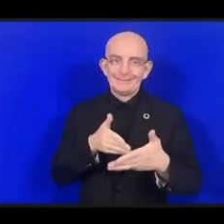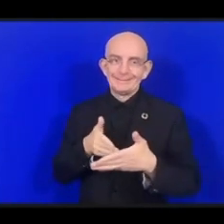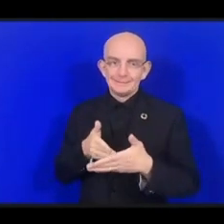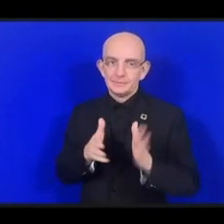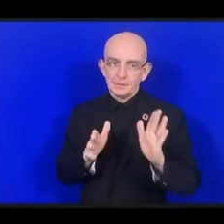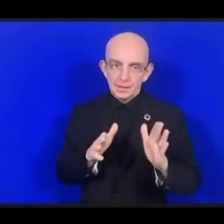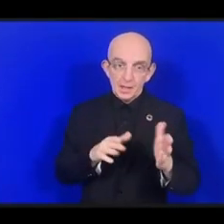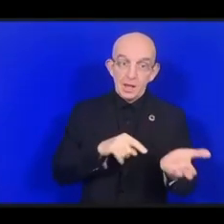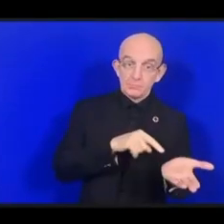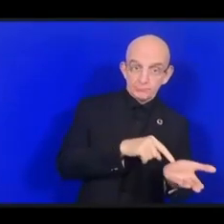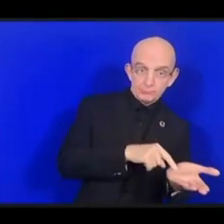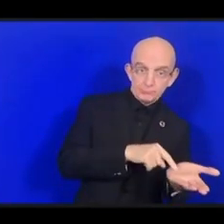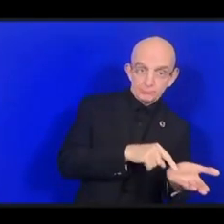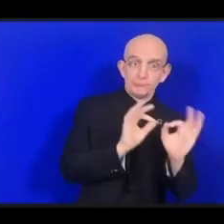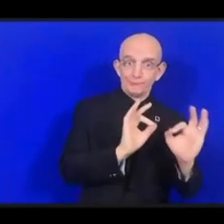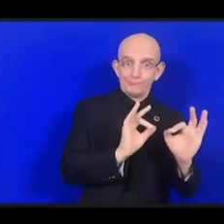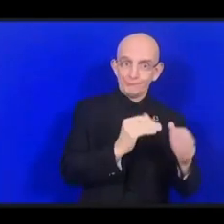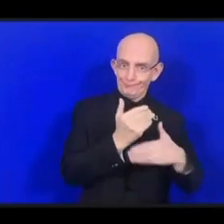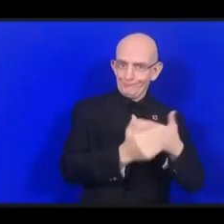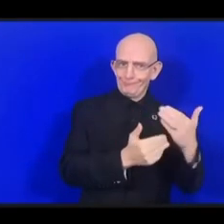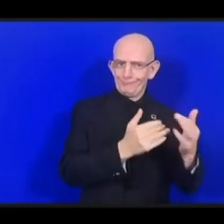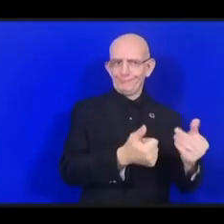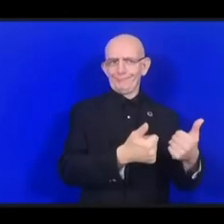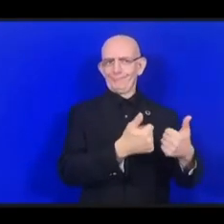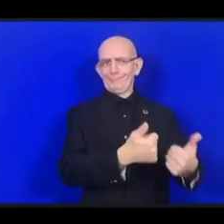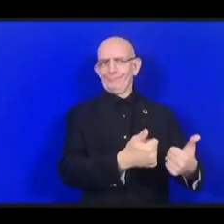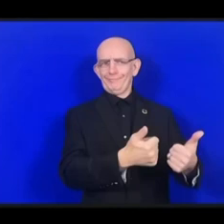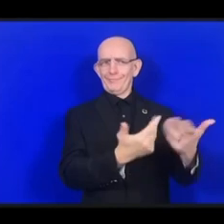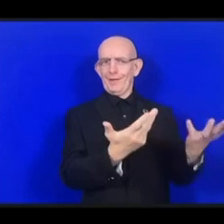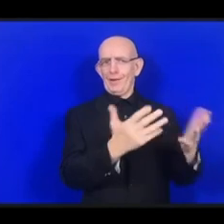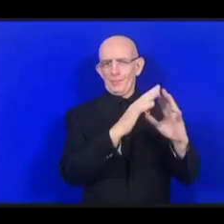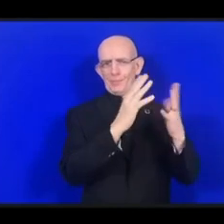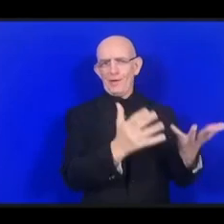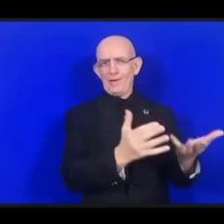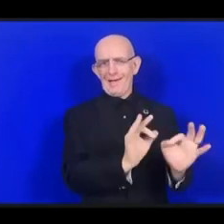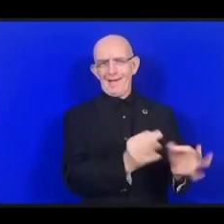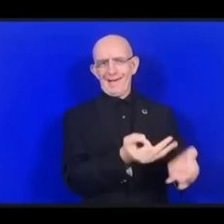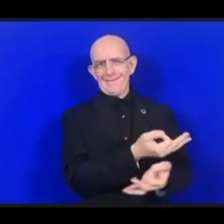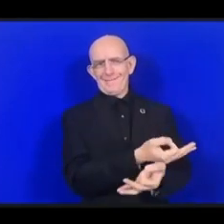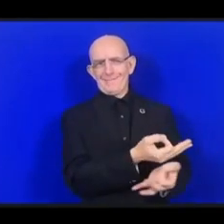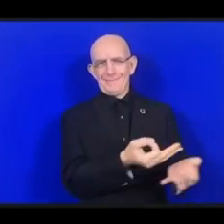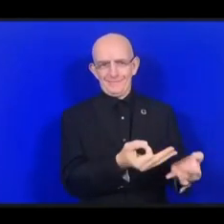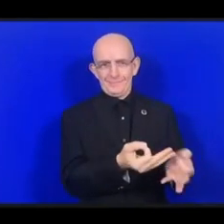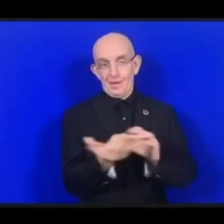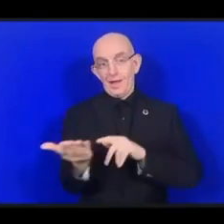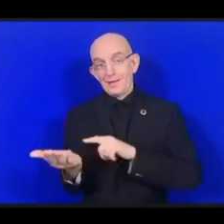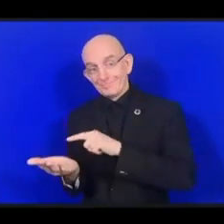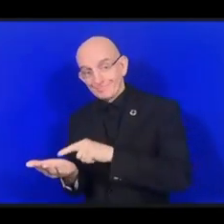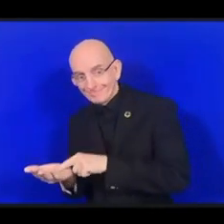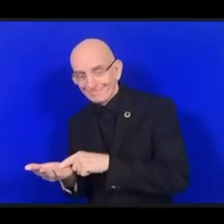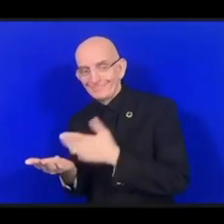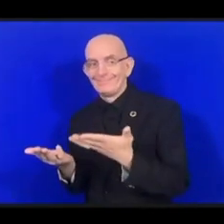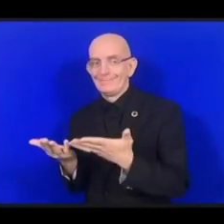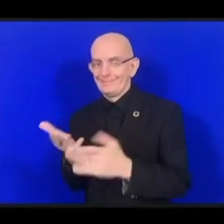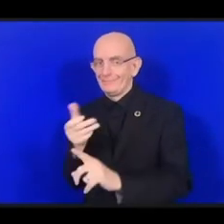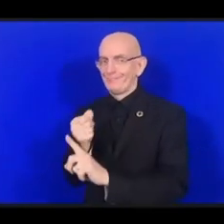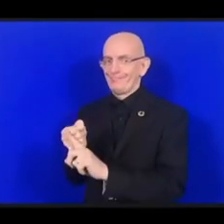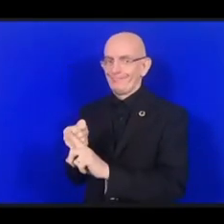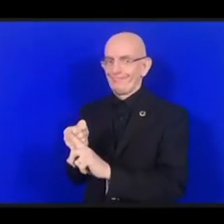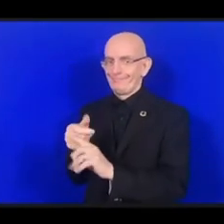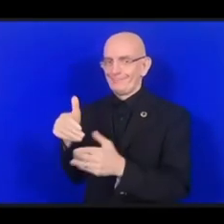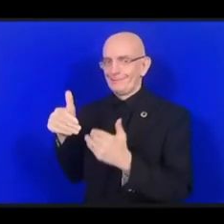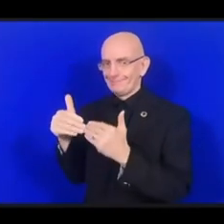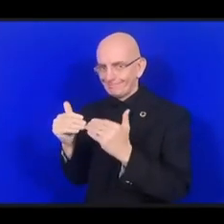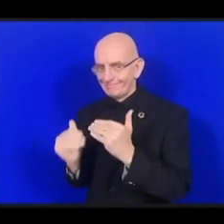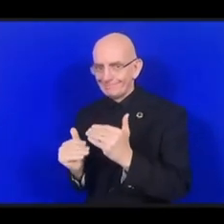ناحيه اخرى يمكن ان تسبب اضرارا مدمره سواء عبر الانترنت او في العالم